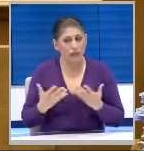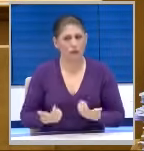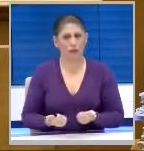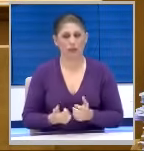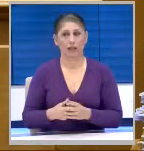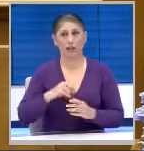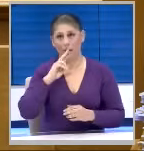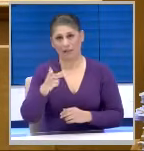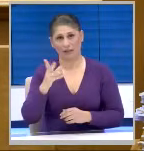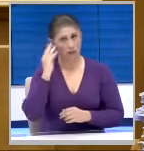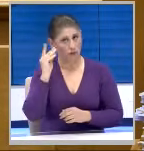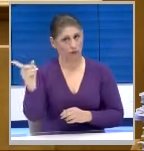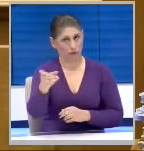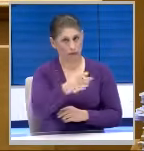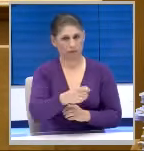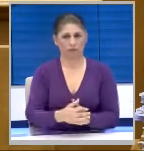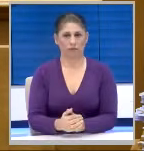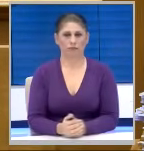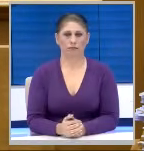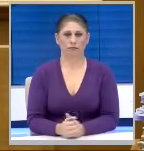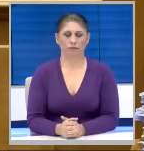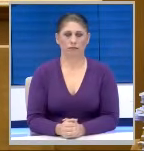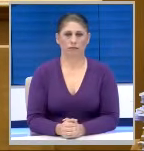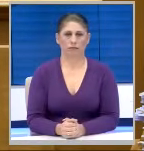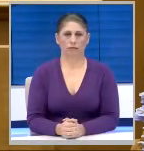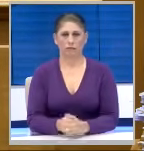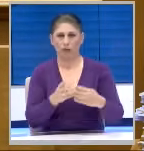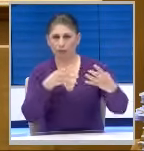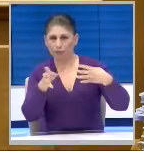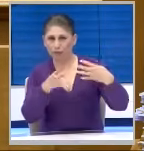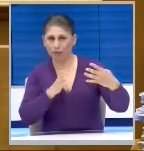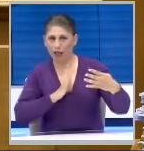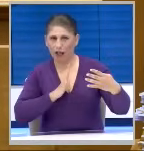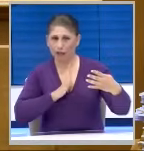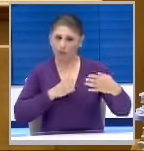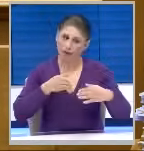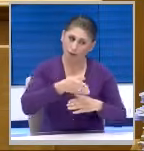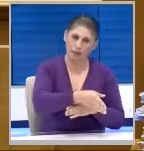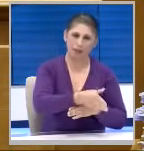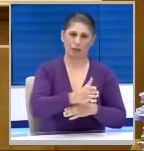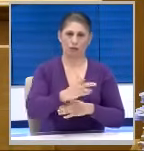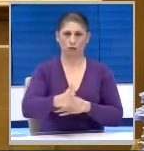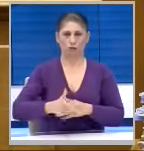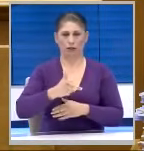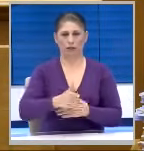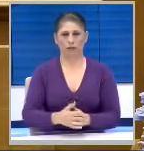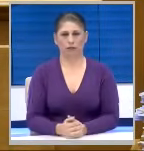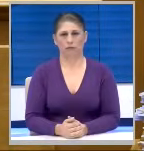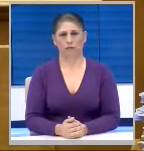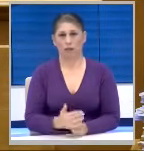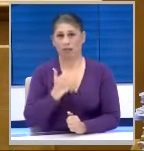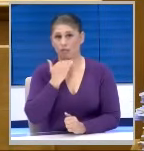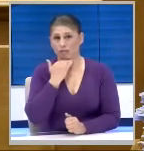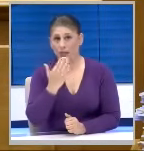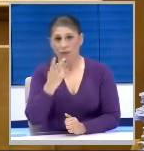για ακούστε πώς παραπλανήσουν να μπαίνουν στα τρένα δεν μπορούσε